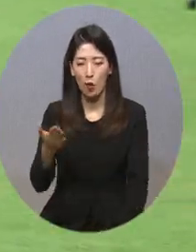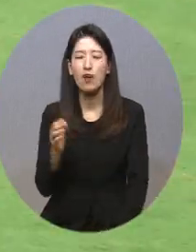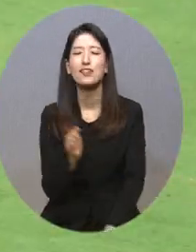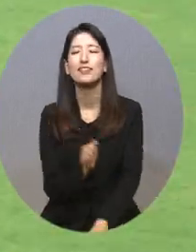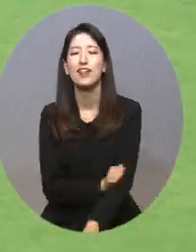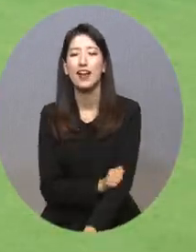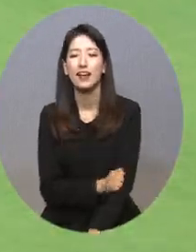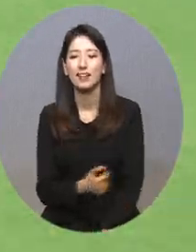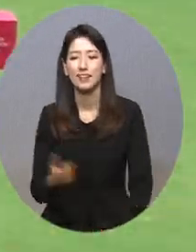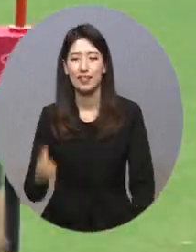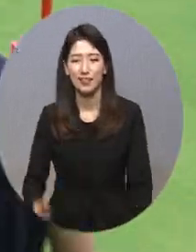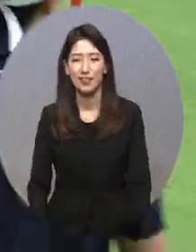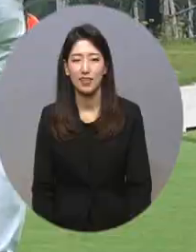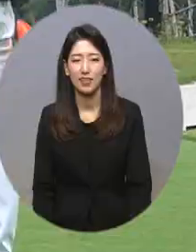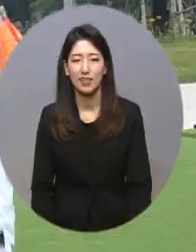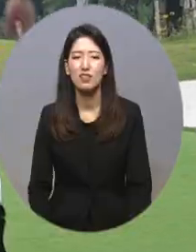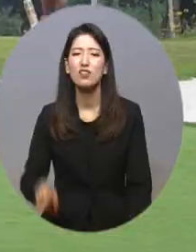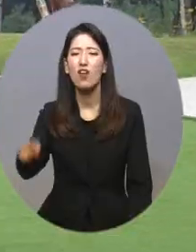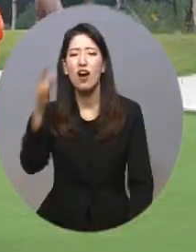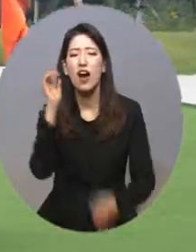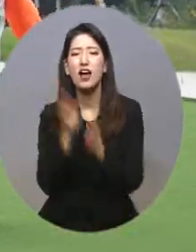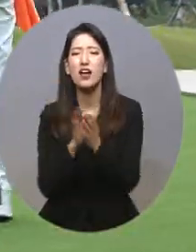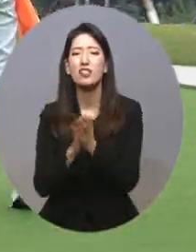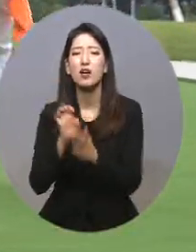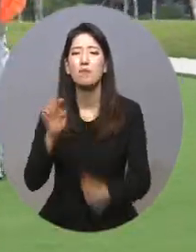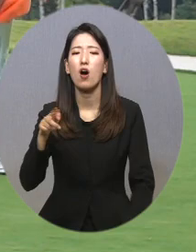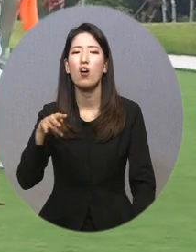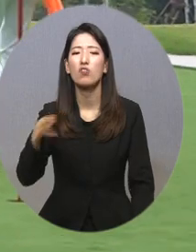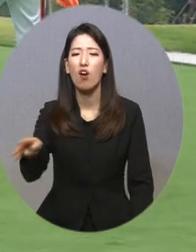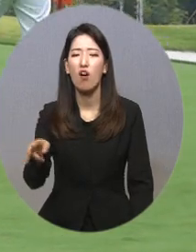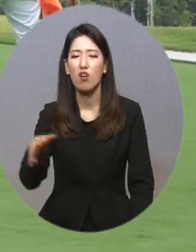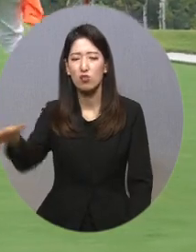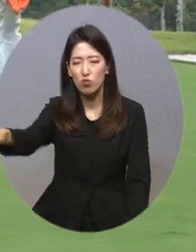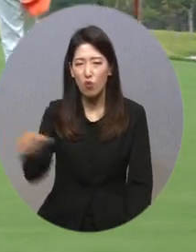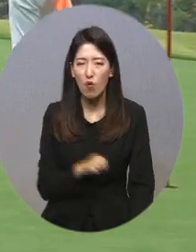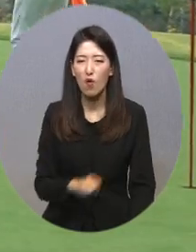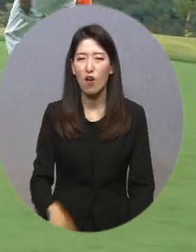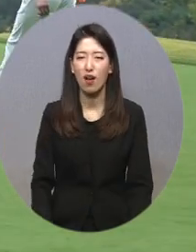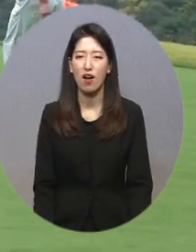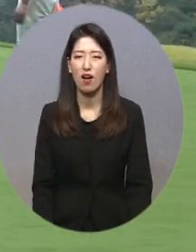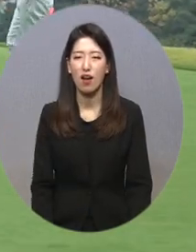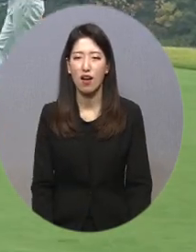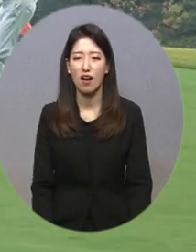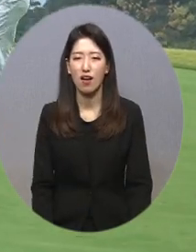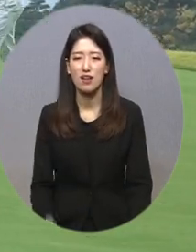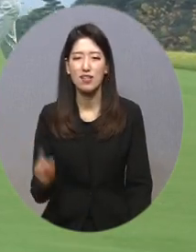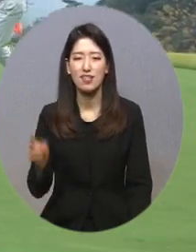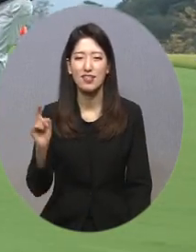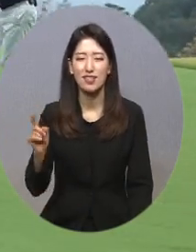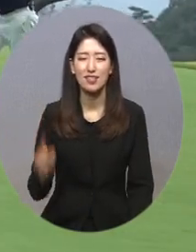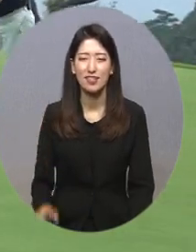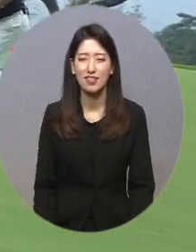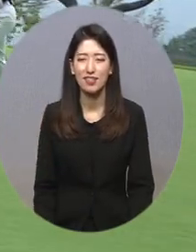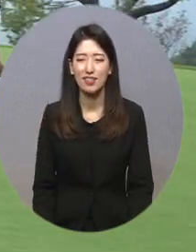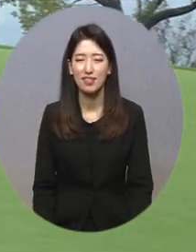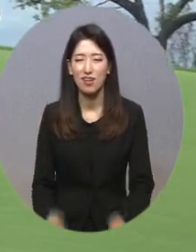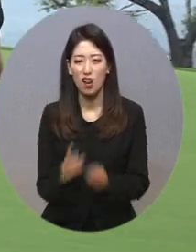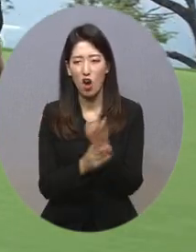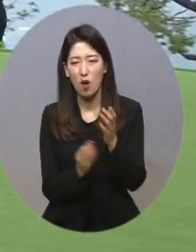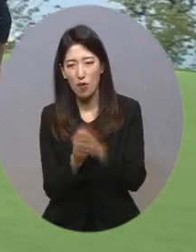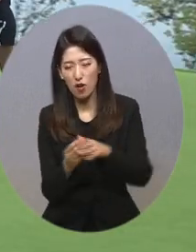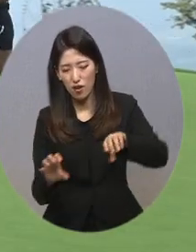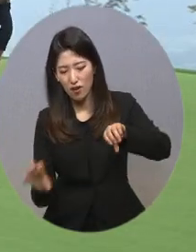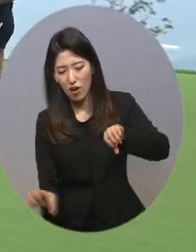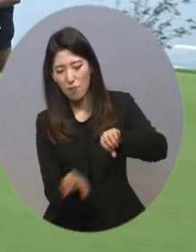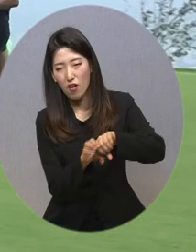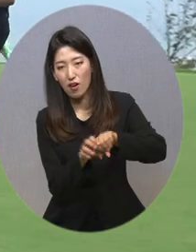감사합니다. 좀 주워오고 좀 그래라. 아. 그러니까 이런 거 안 해주네. 이렇게 태어나면 진짜 터터 커지면 안